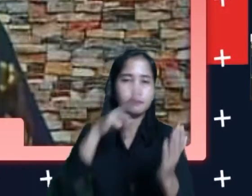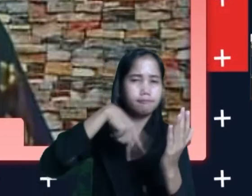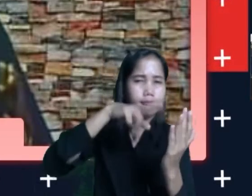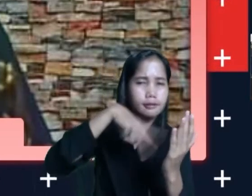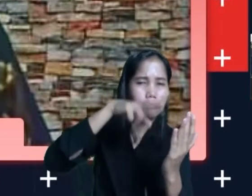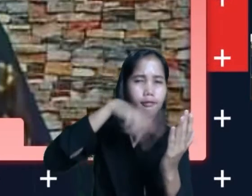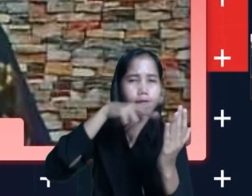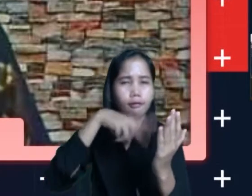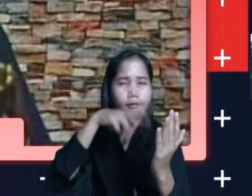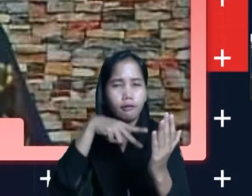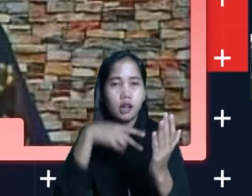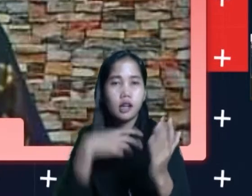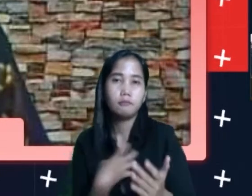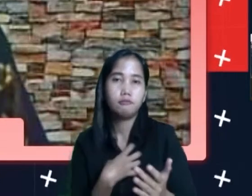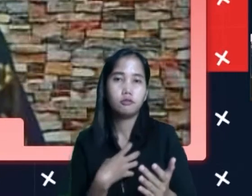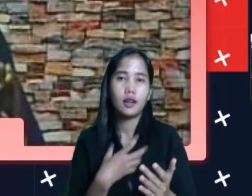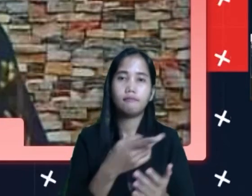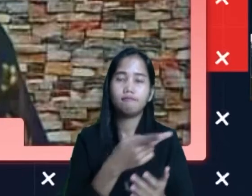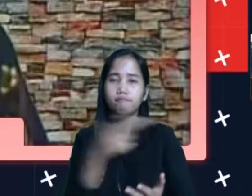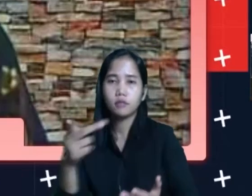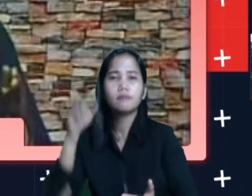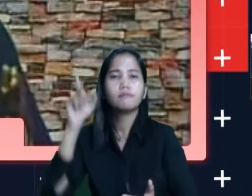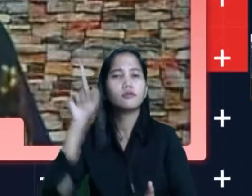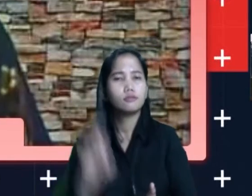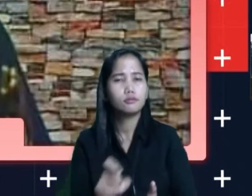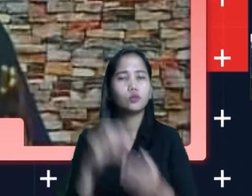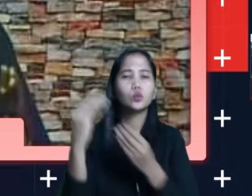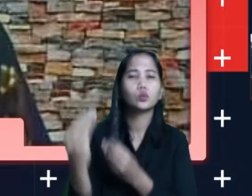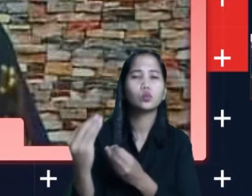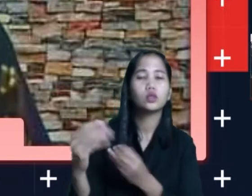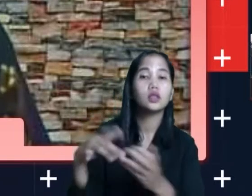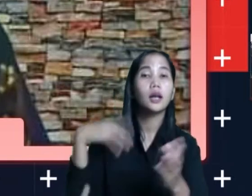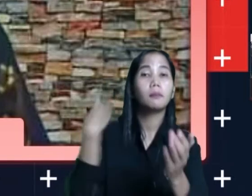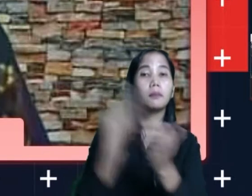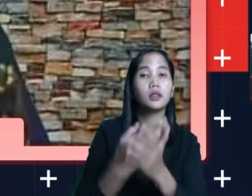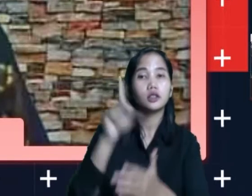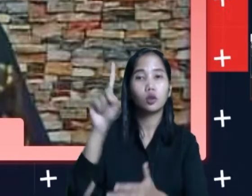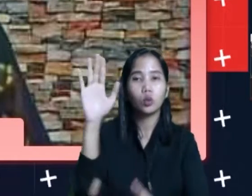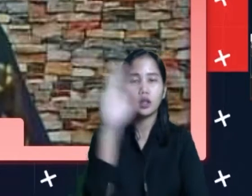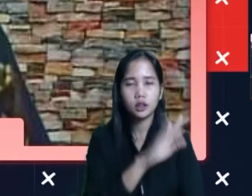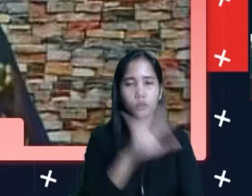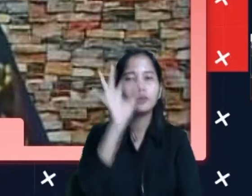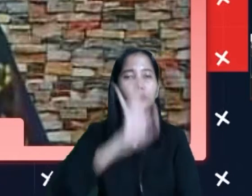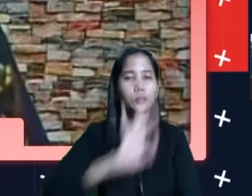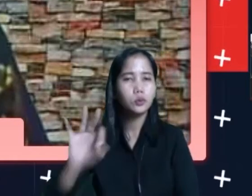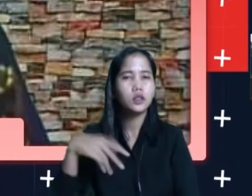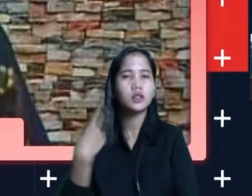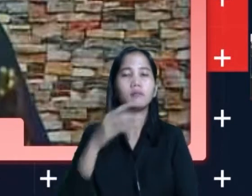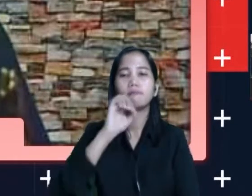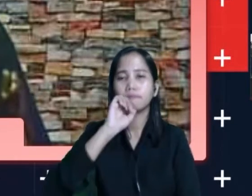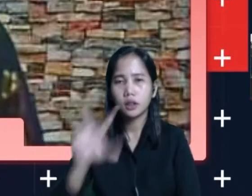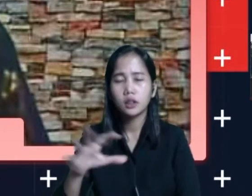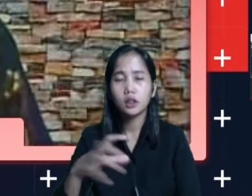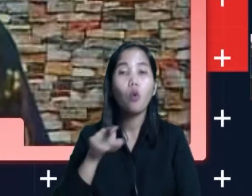awal sampai akhir supaya kita tahu. Ya, dengan pendahuluan itu untuk menjawab pertanyaan saudari